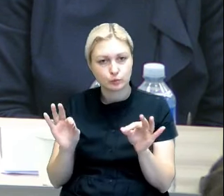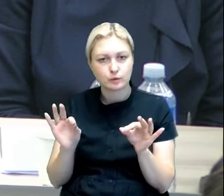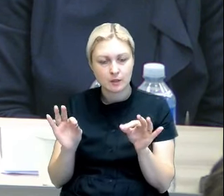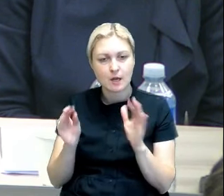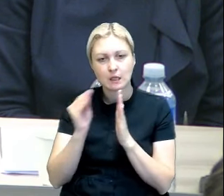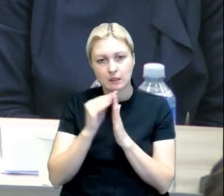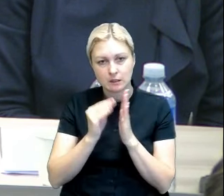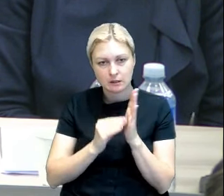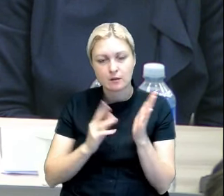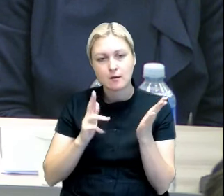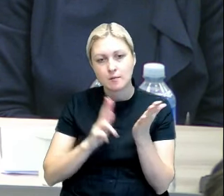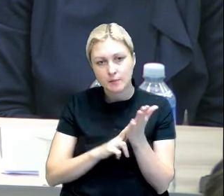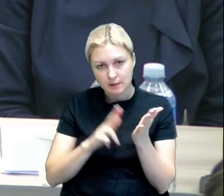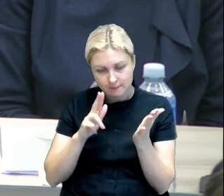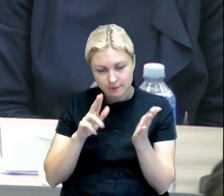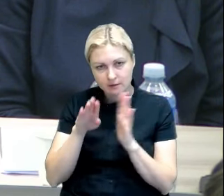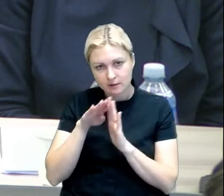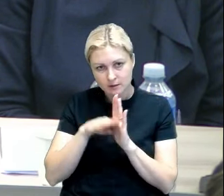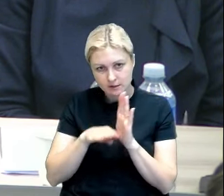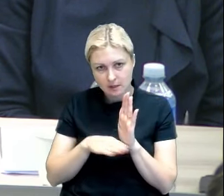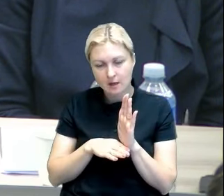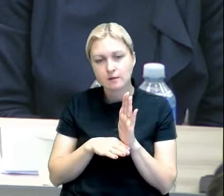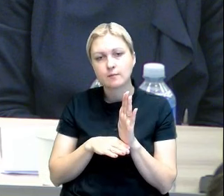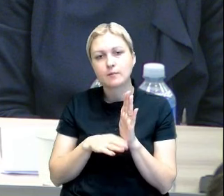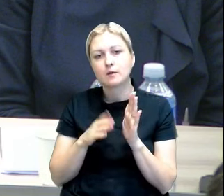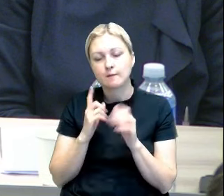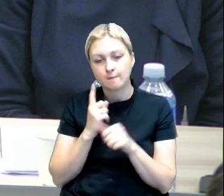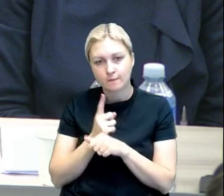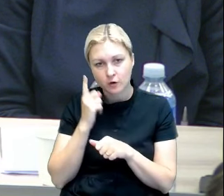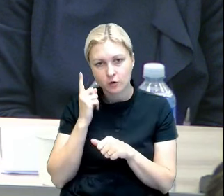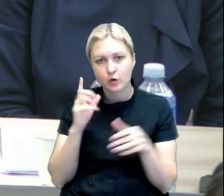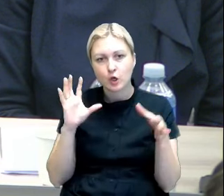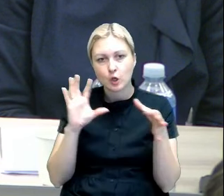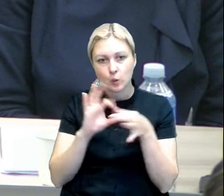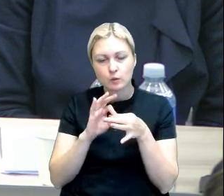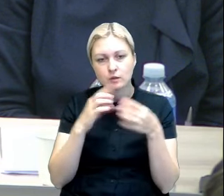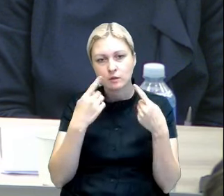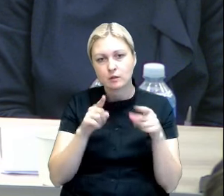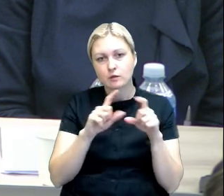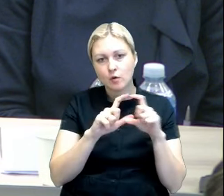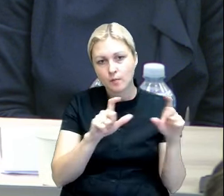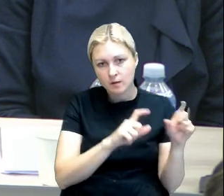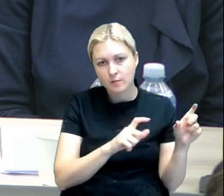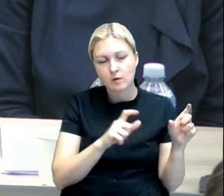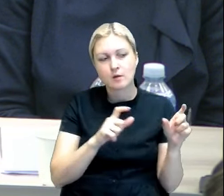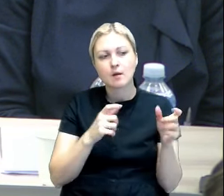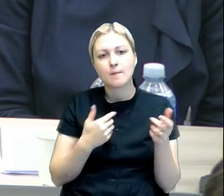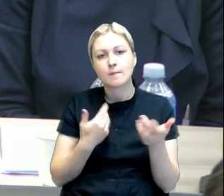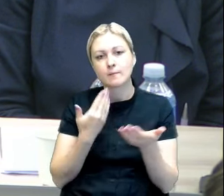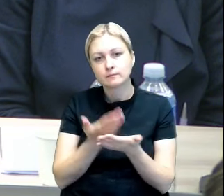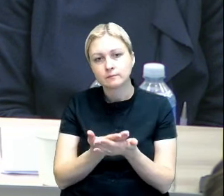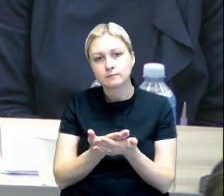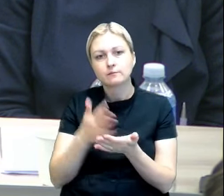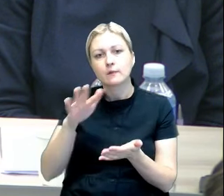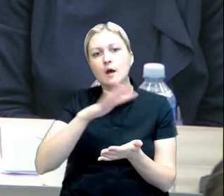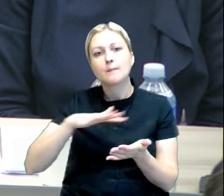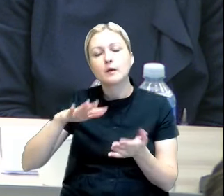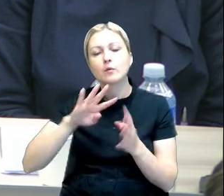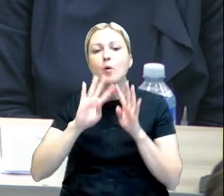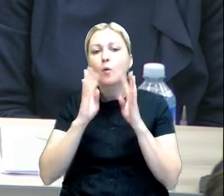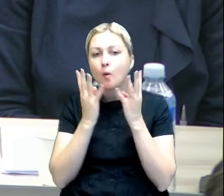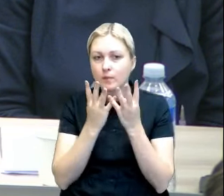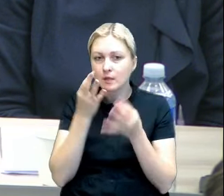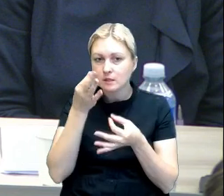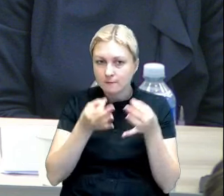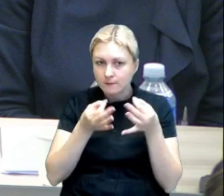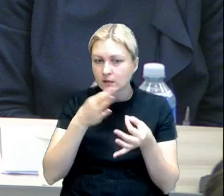tiekimo įmones jungti su kitų paslaugų įmonėmis šitą žinau tai yra apsvarstyta jau ir aplinkos komitete nesu tikras ar jis